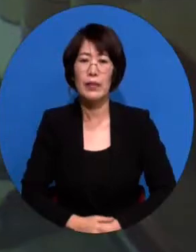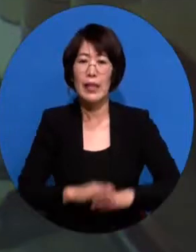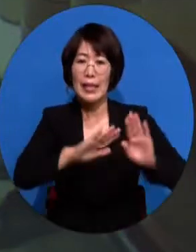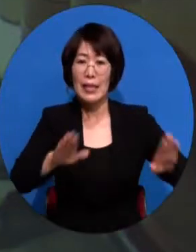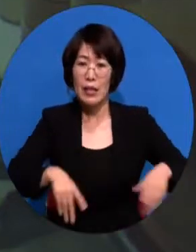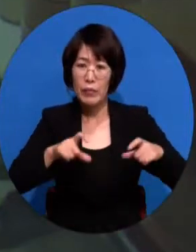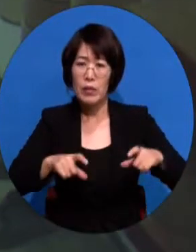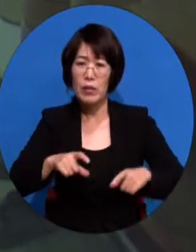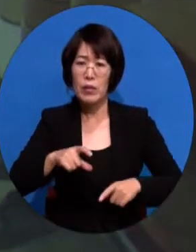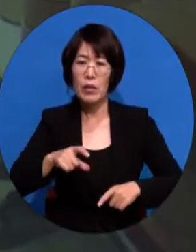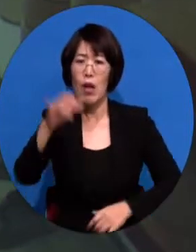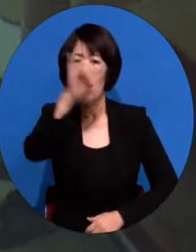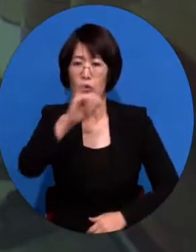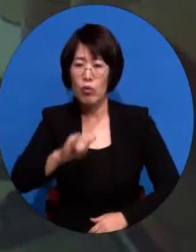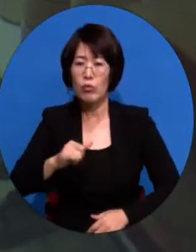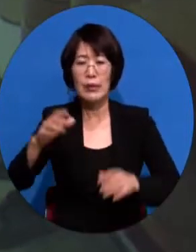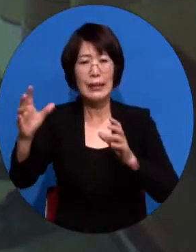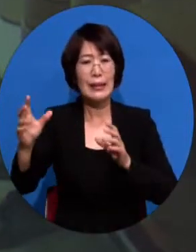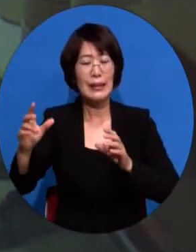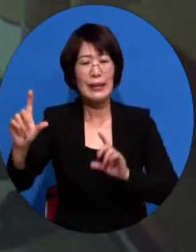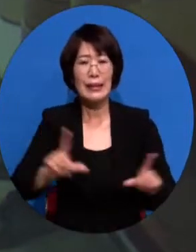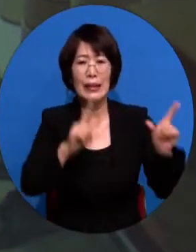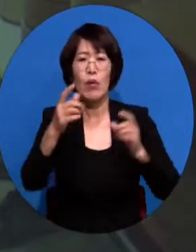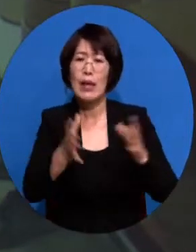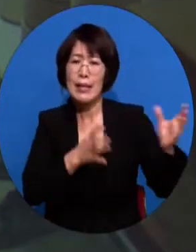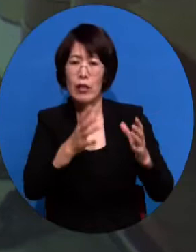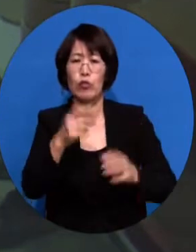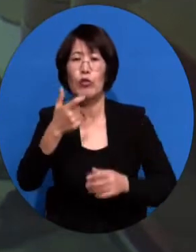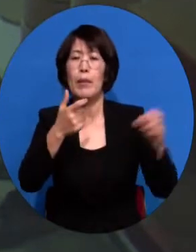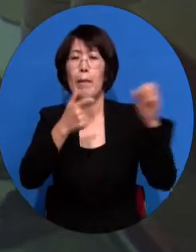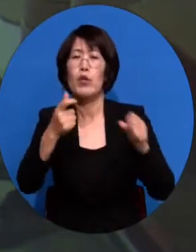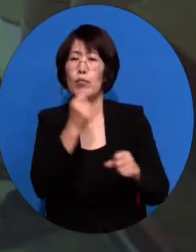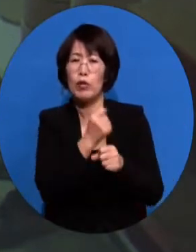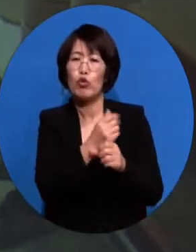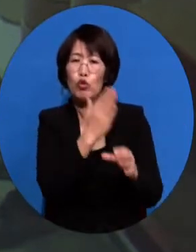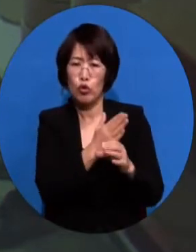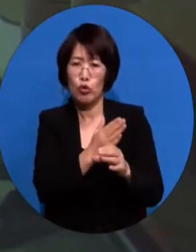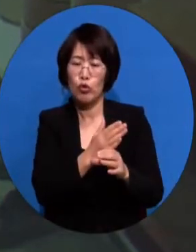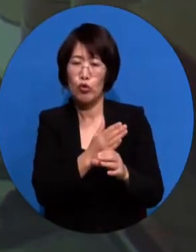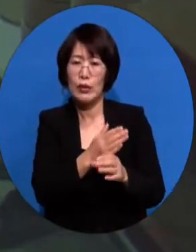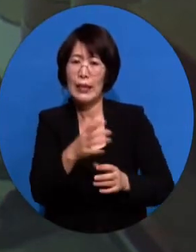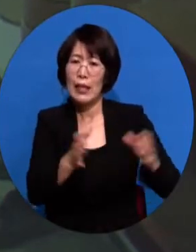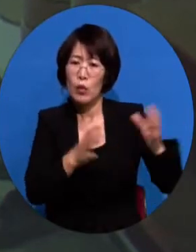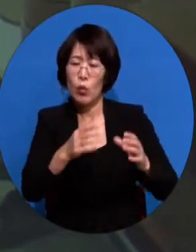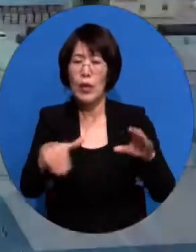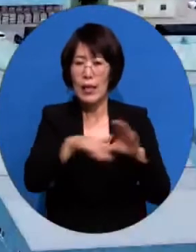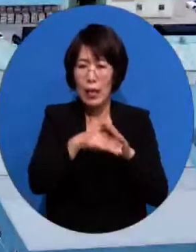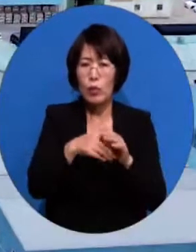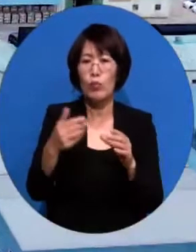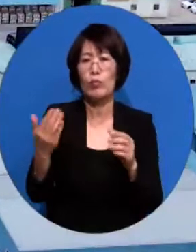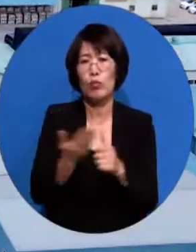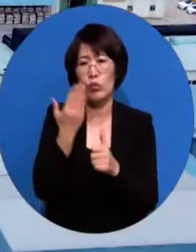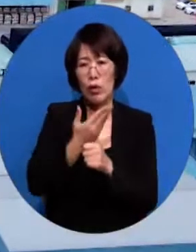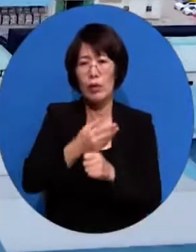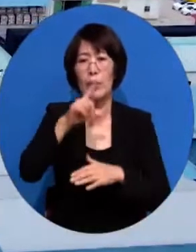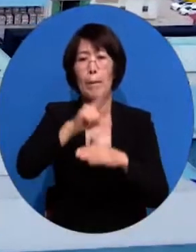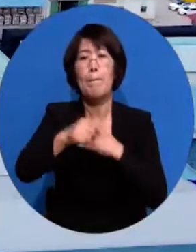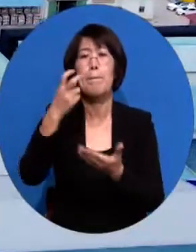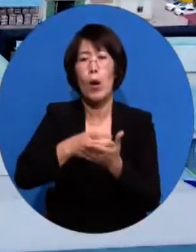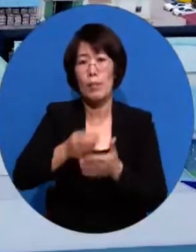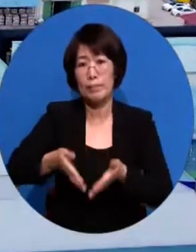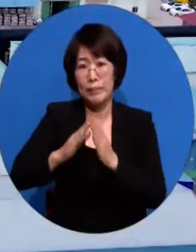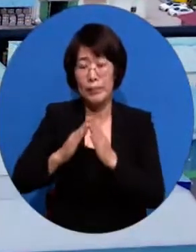전남 이에 전국 생활 저기에 60% 이상을 생산하고 있는 가운데 도자 산업과 문화 육성을 위한 조례안 들이 만들어